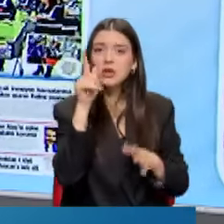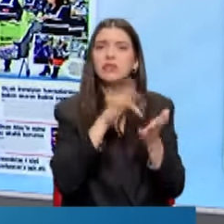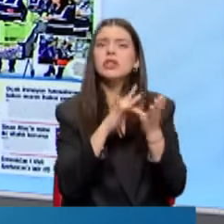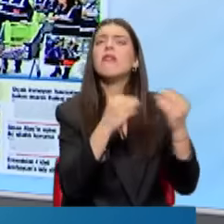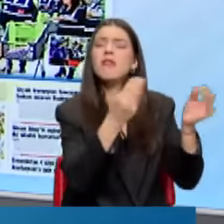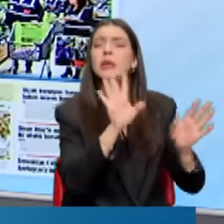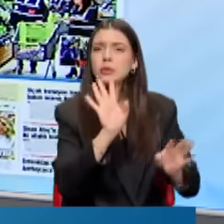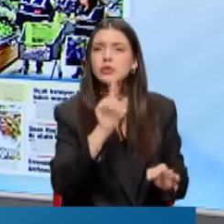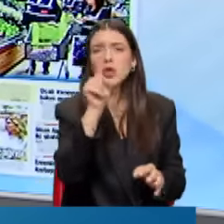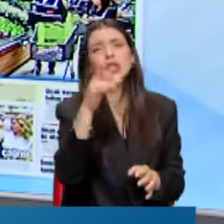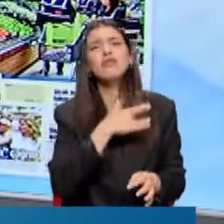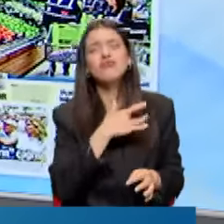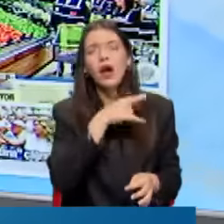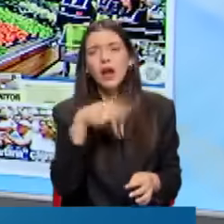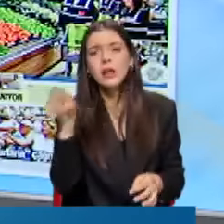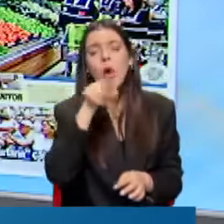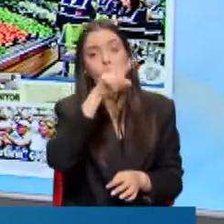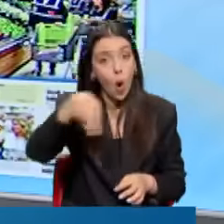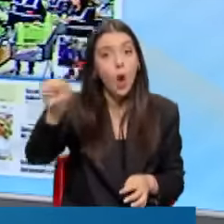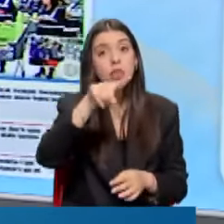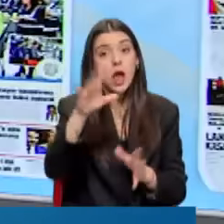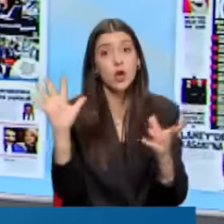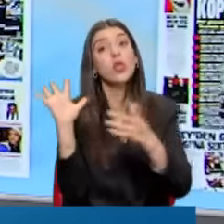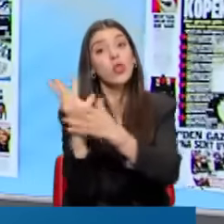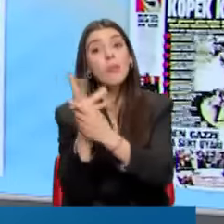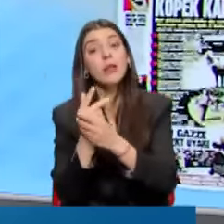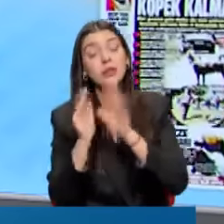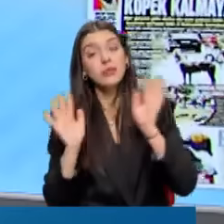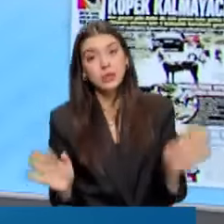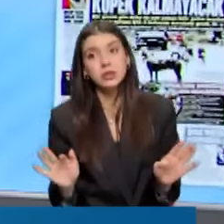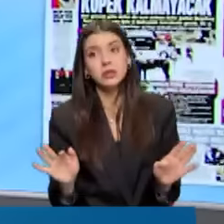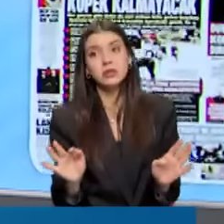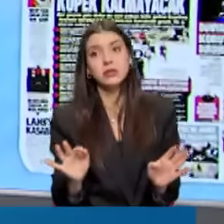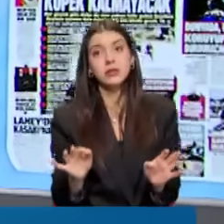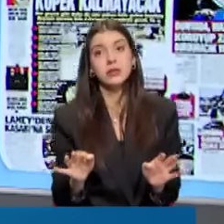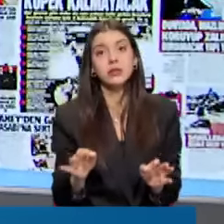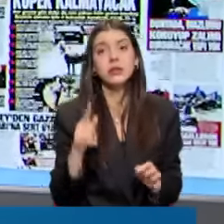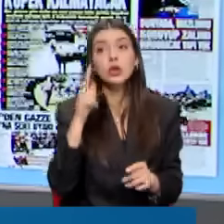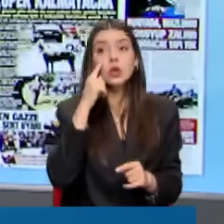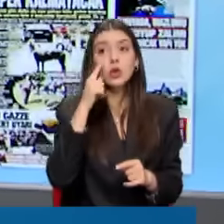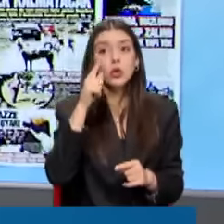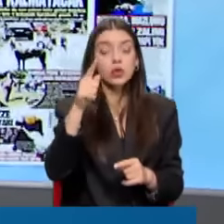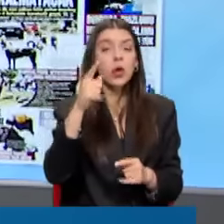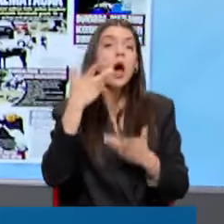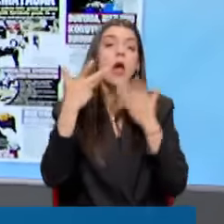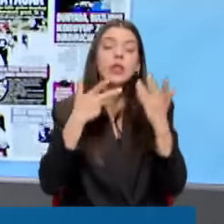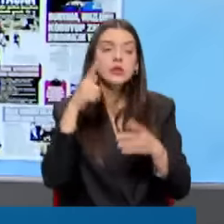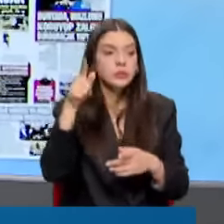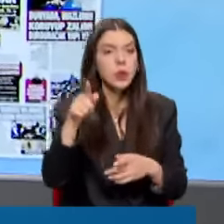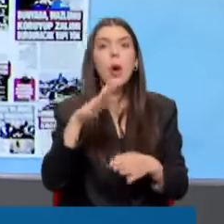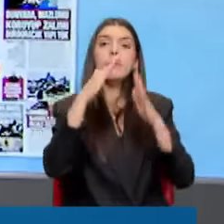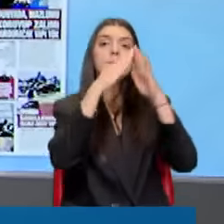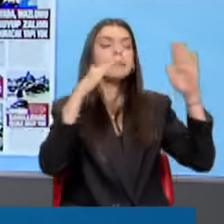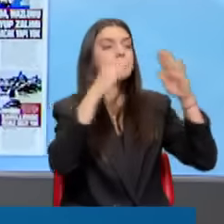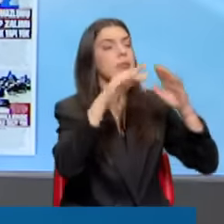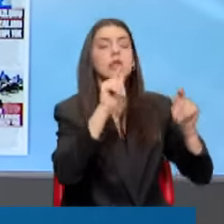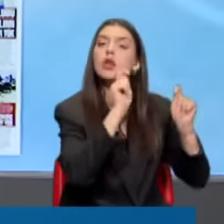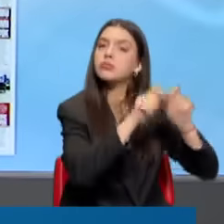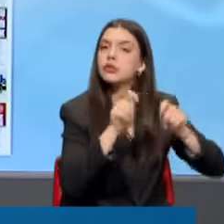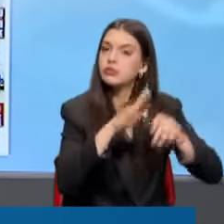canlılardan bahsediyoruz onlar işte toplanacak mış işte Milli Emlak yer gösterecek mii oralara işte Barınaklar